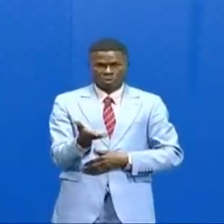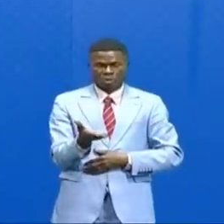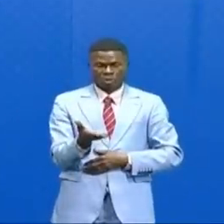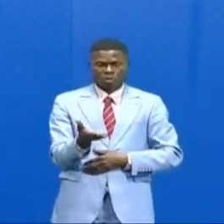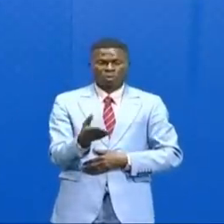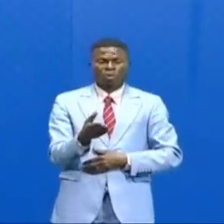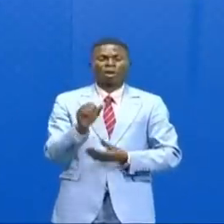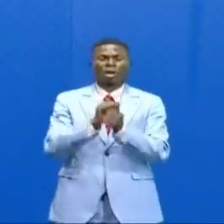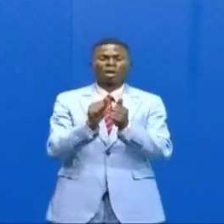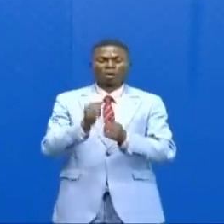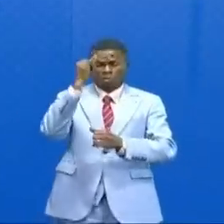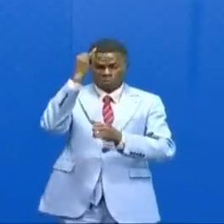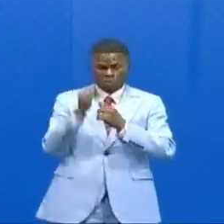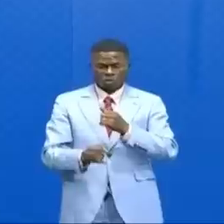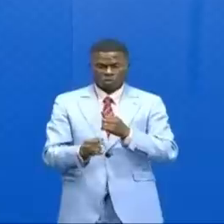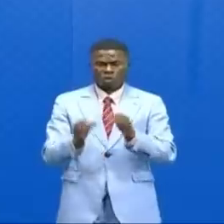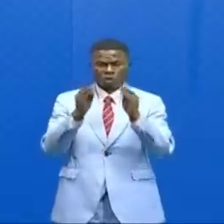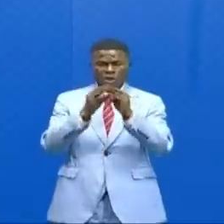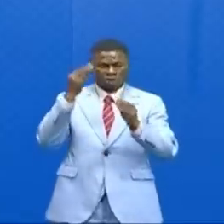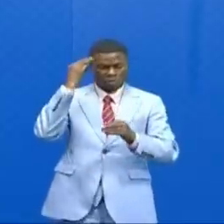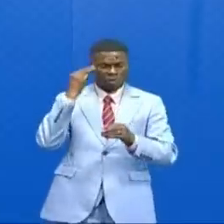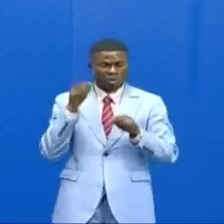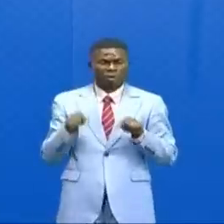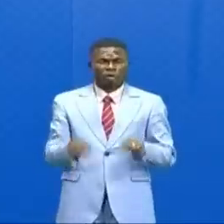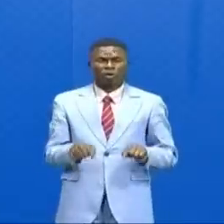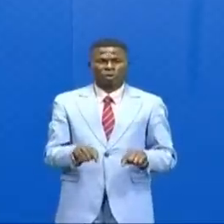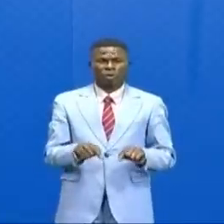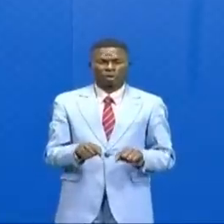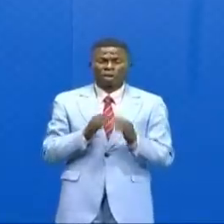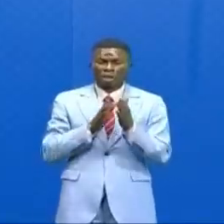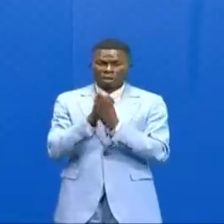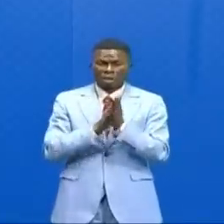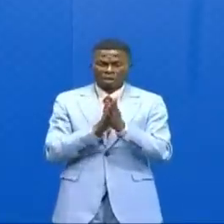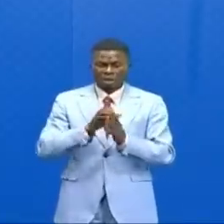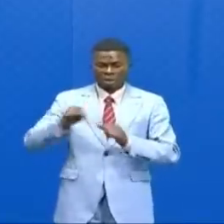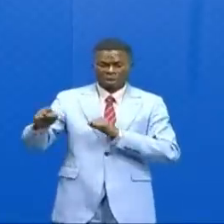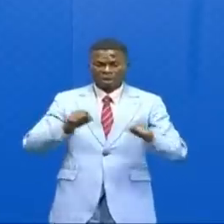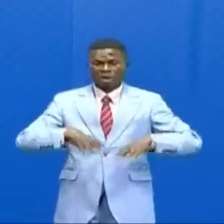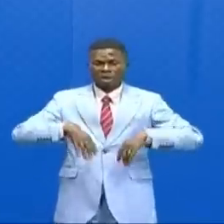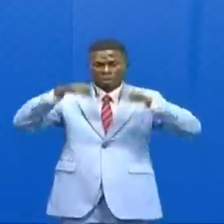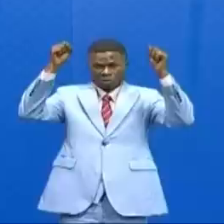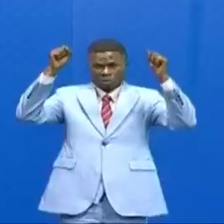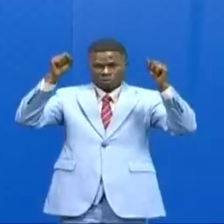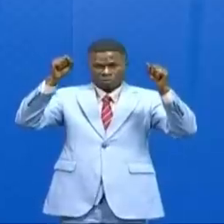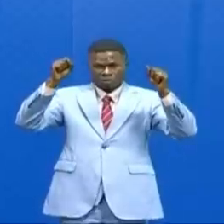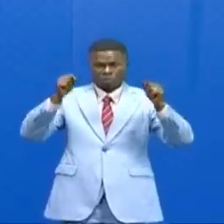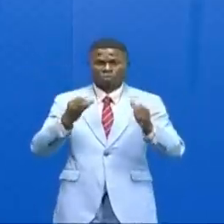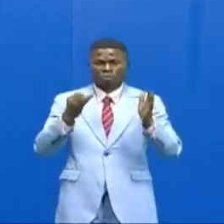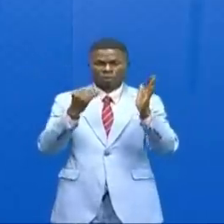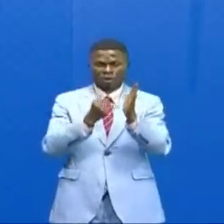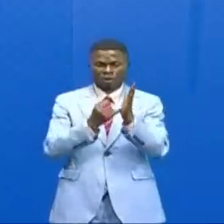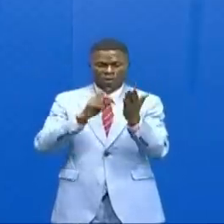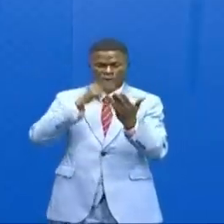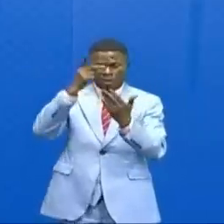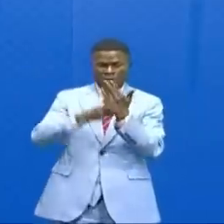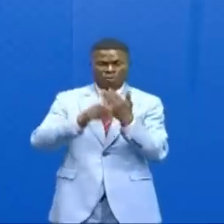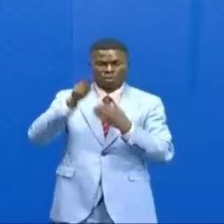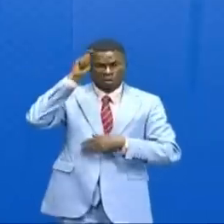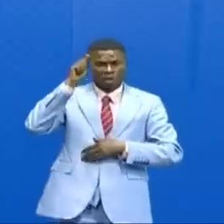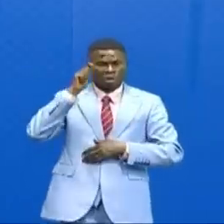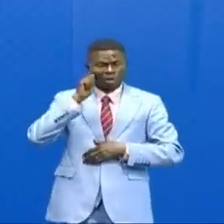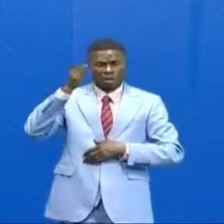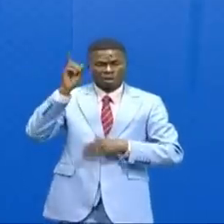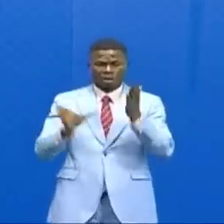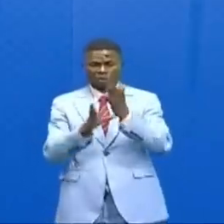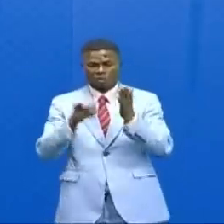Dernier chapitre du Conseil de ministres de ce jour, relatif à l'examen et à l'adoption de 6 projets de texte. Le